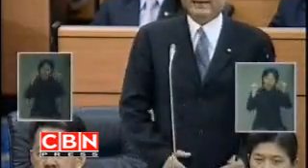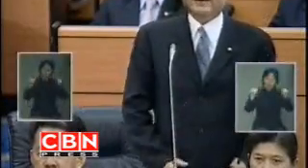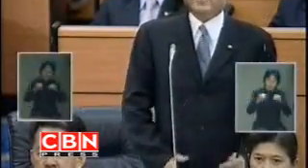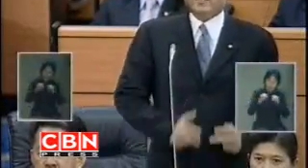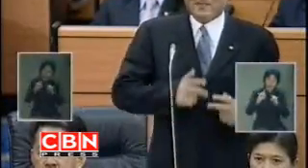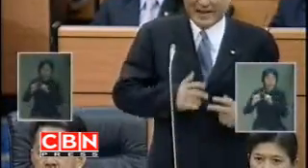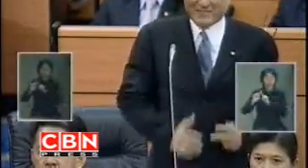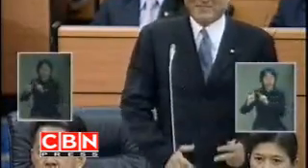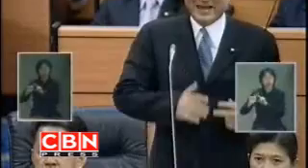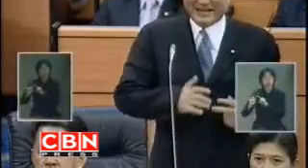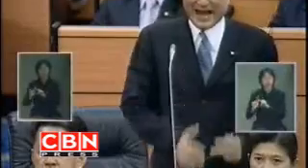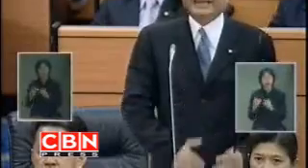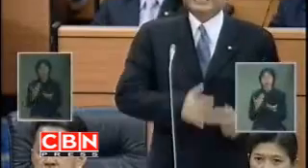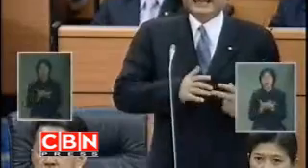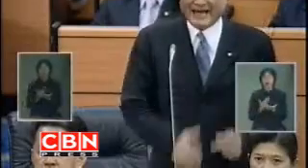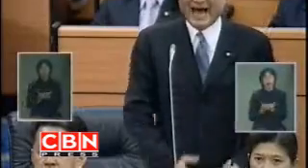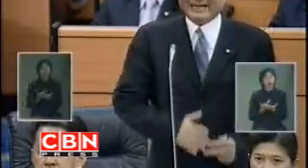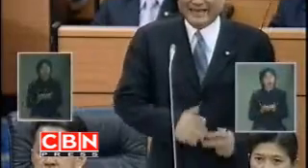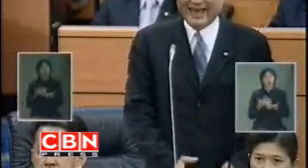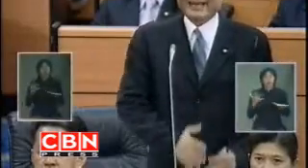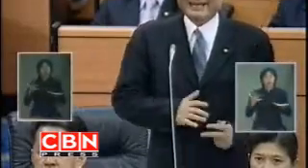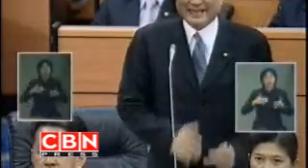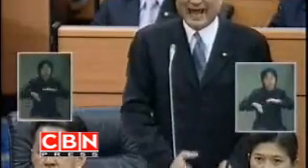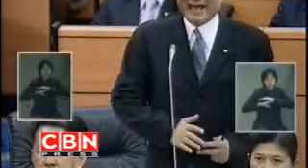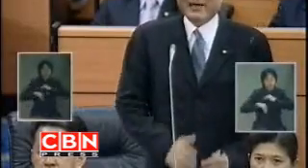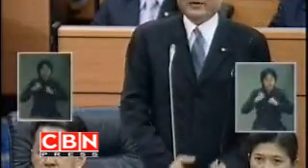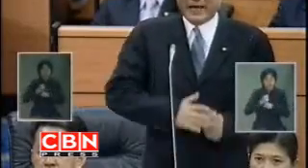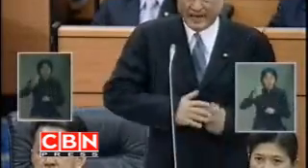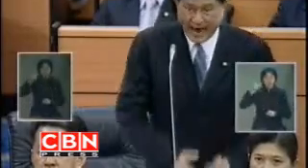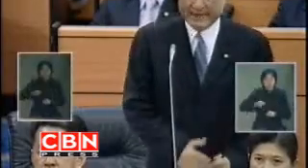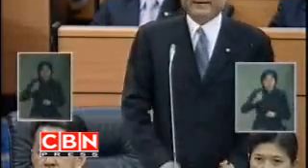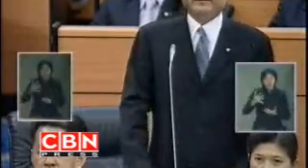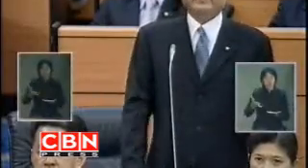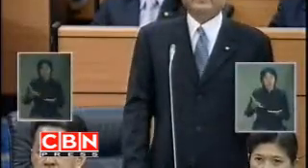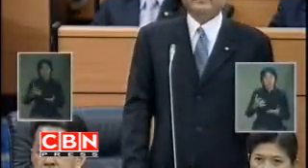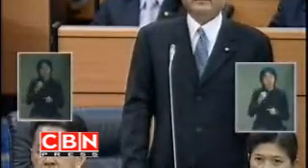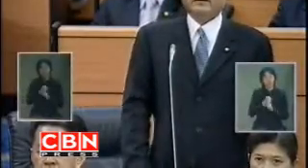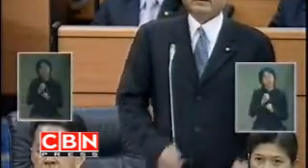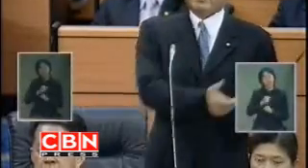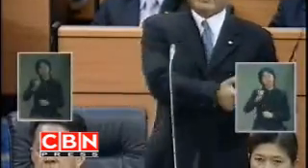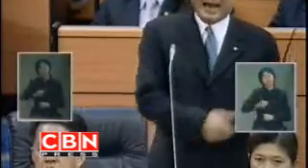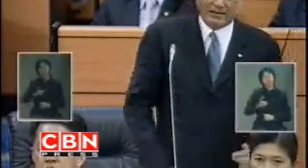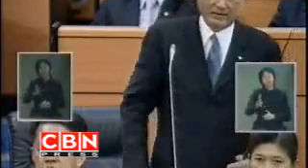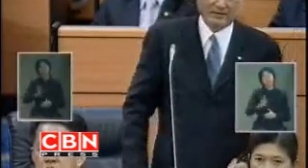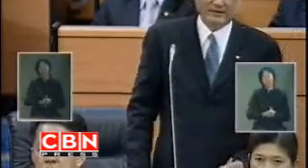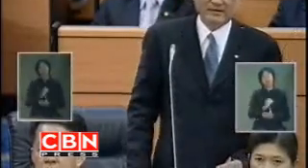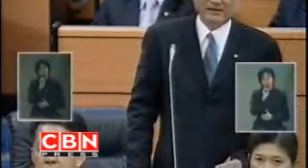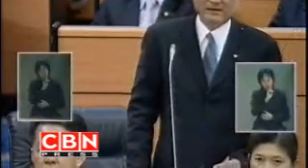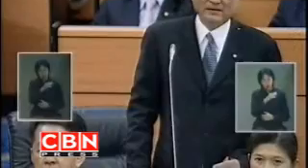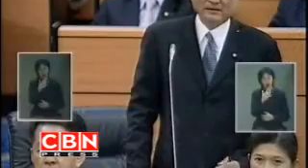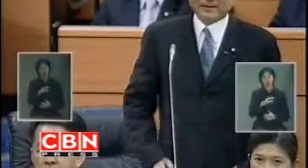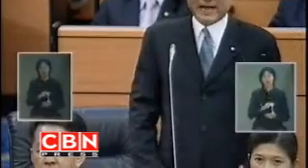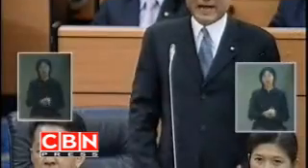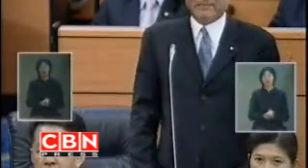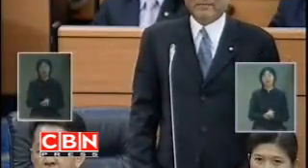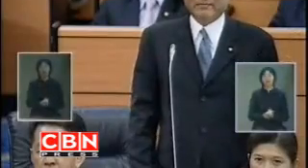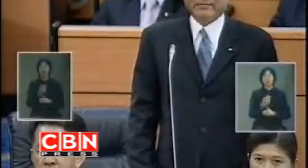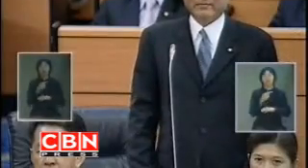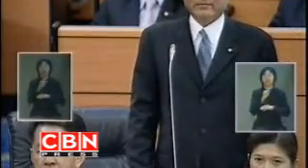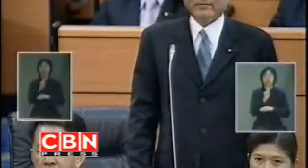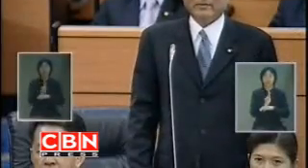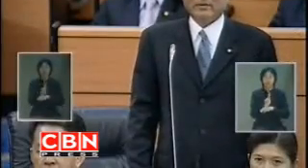ายืนยันไม่มีการจ้างจริงแต่อย่างใดเขาบอกมาแล้วท่านประธาน